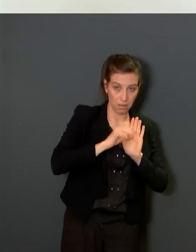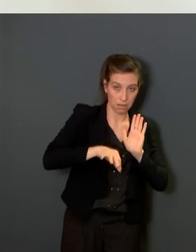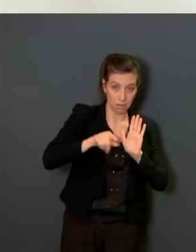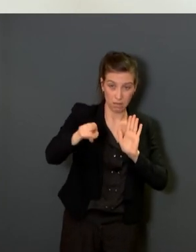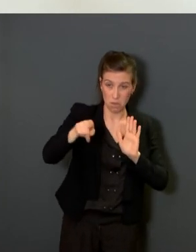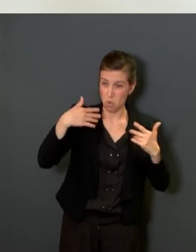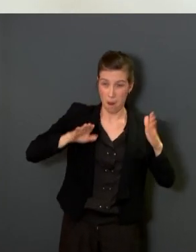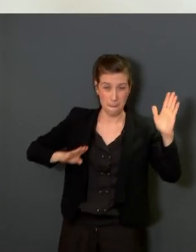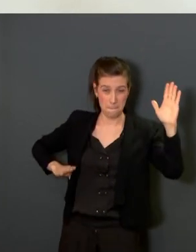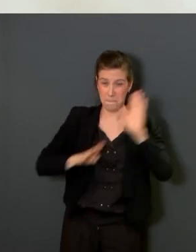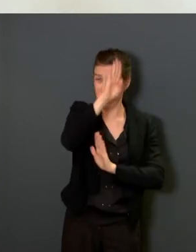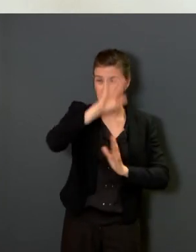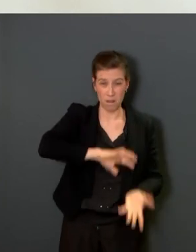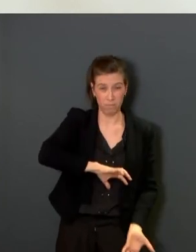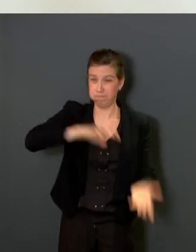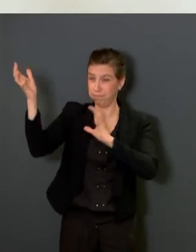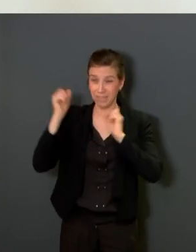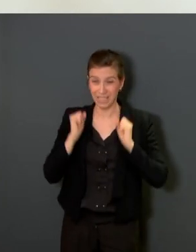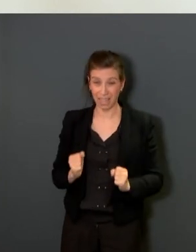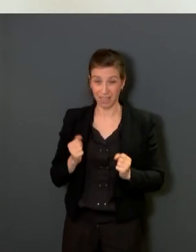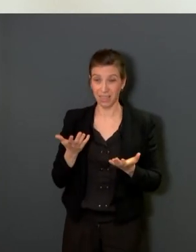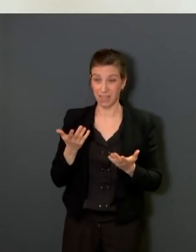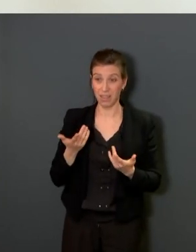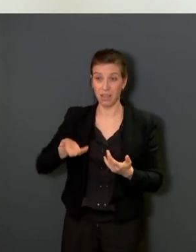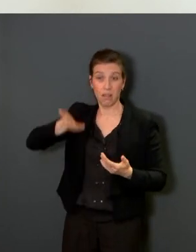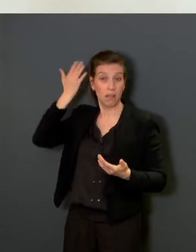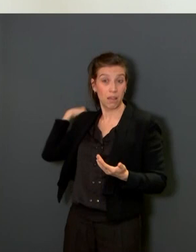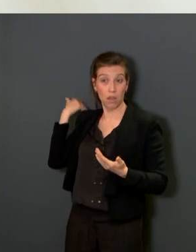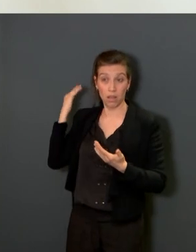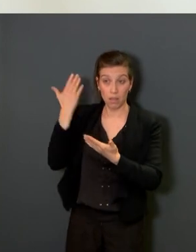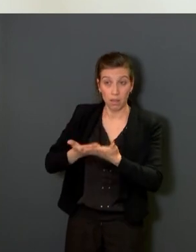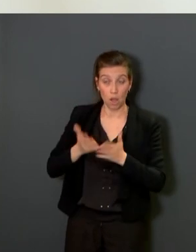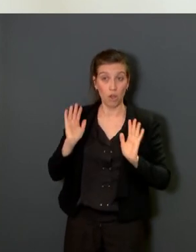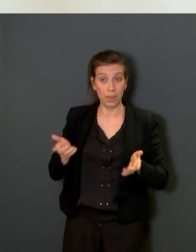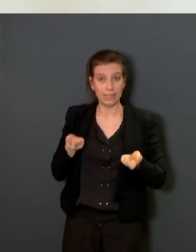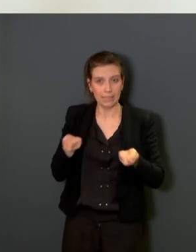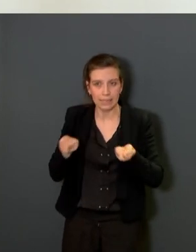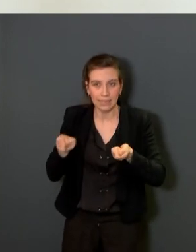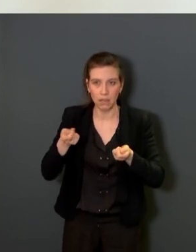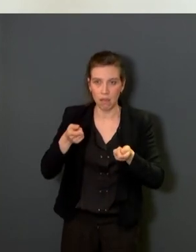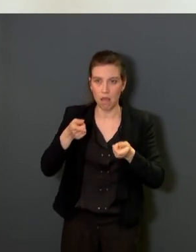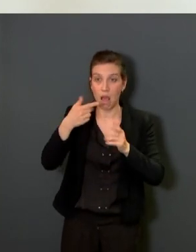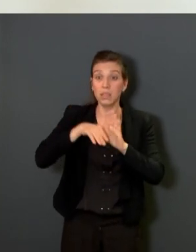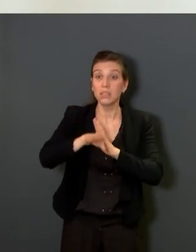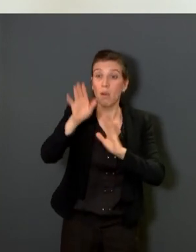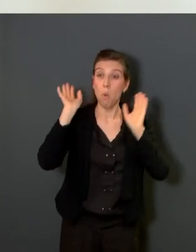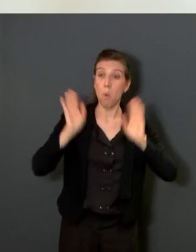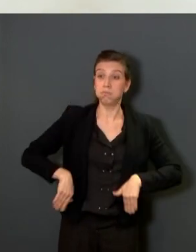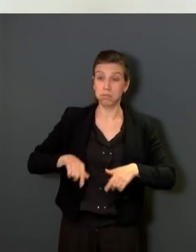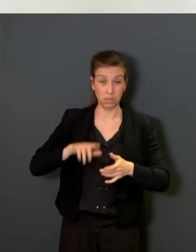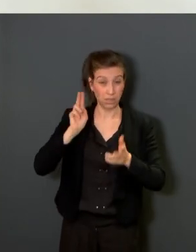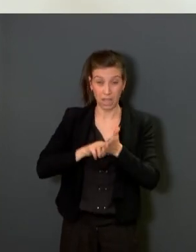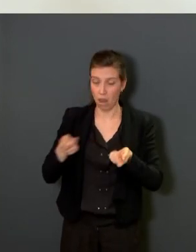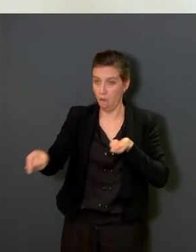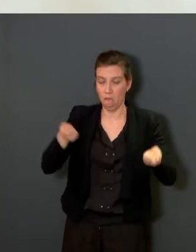hebben gerealiseerd. Dit is een moment van grote onzekerheid in de cijfers. Dit is niet een moment waarin je